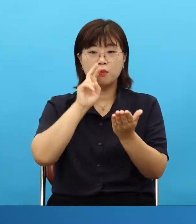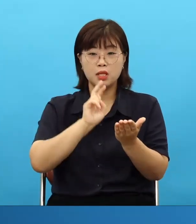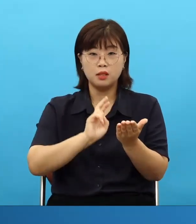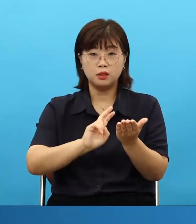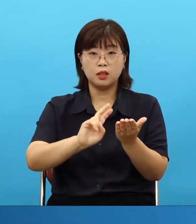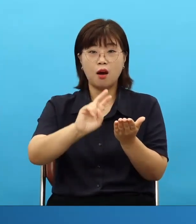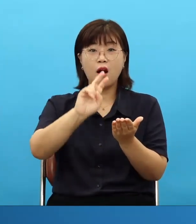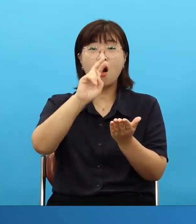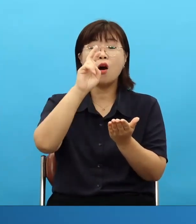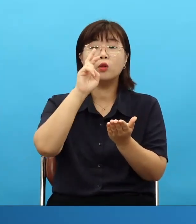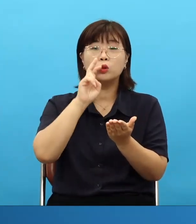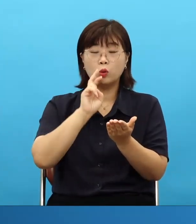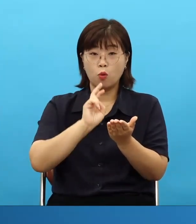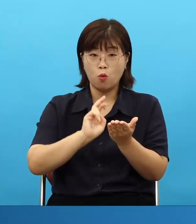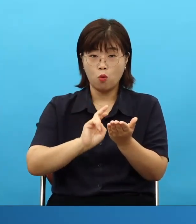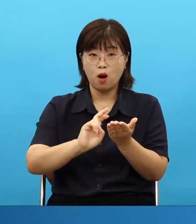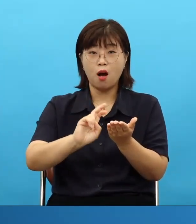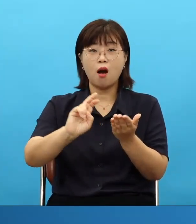주님을